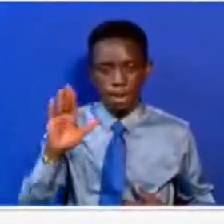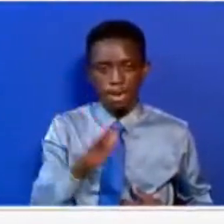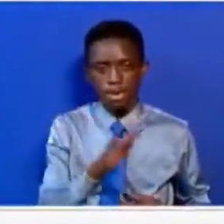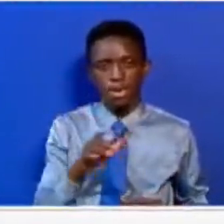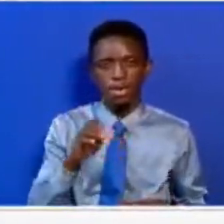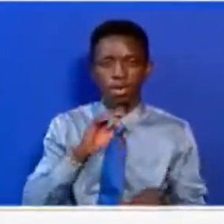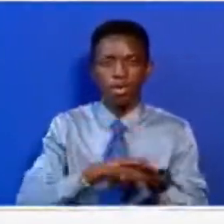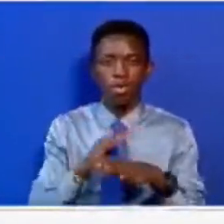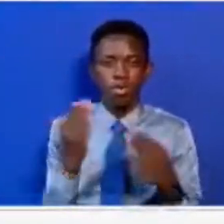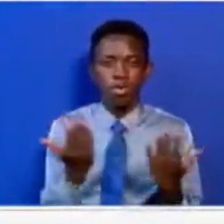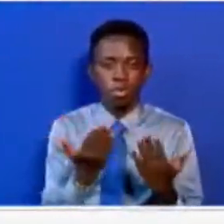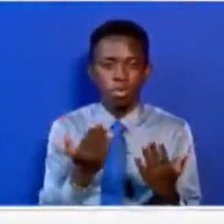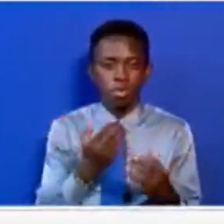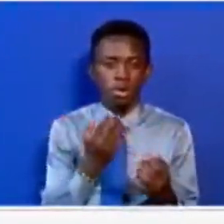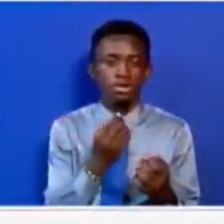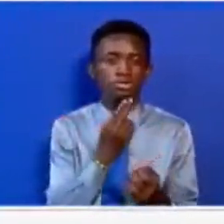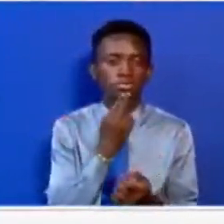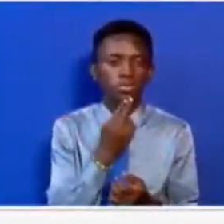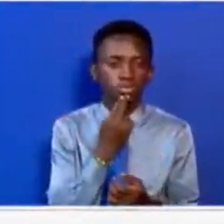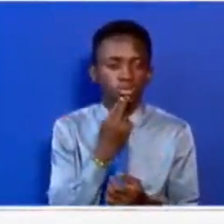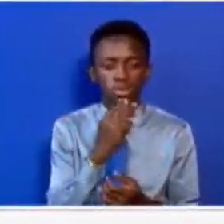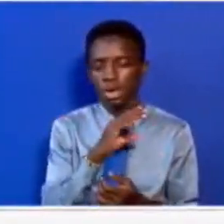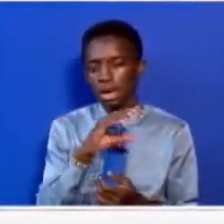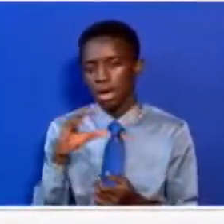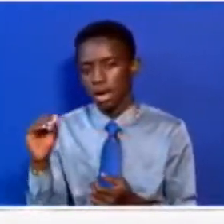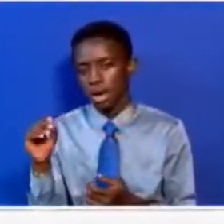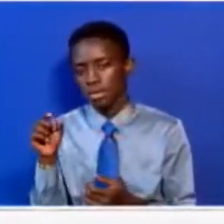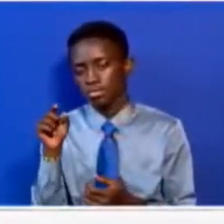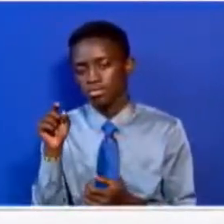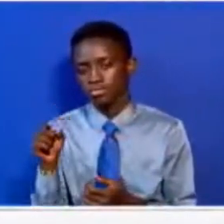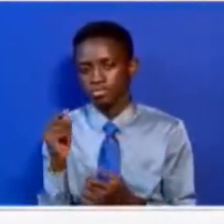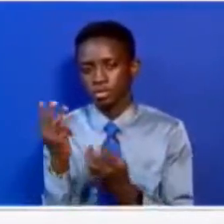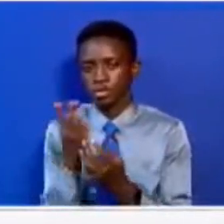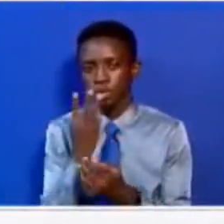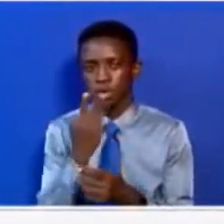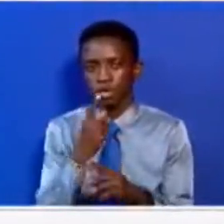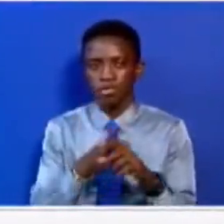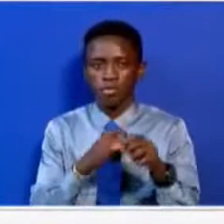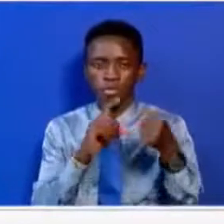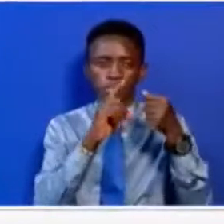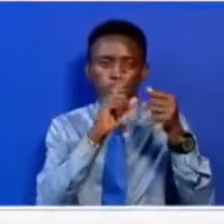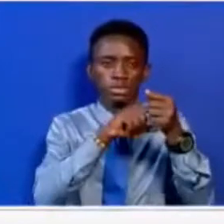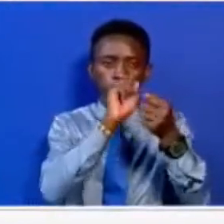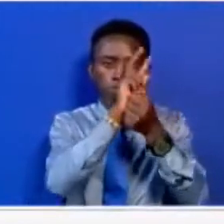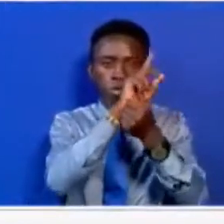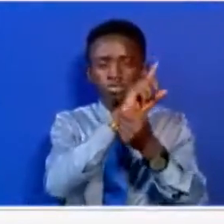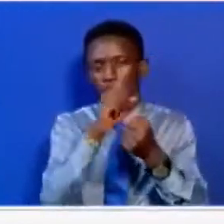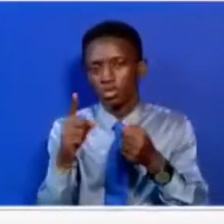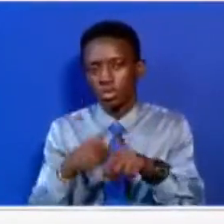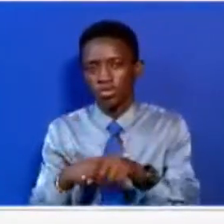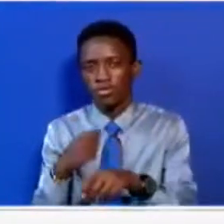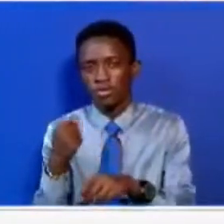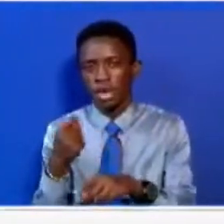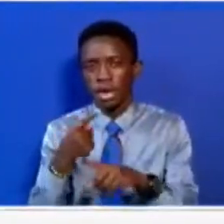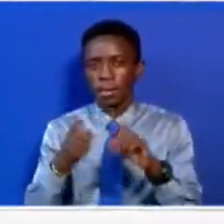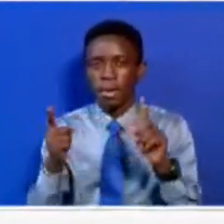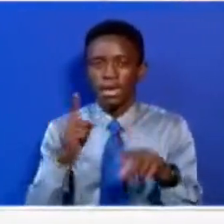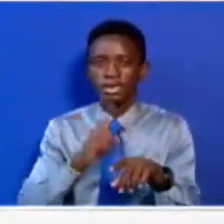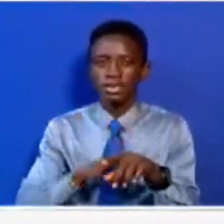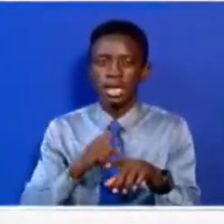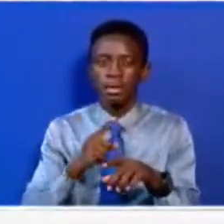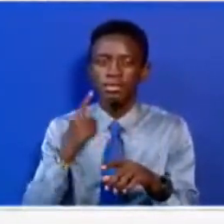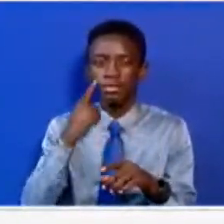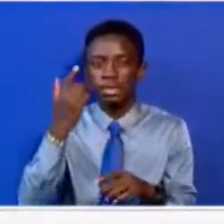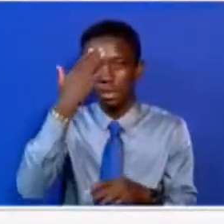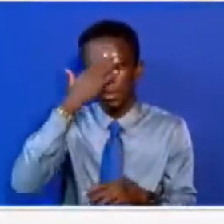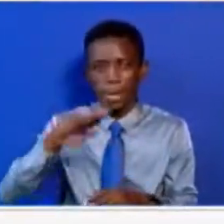na Jumatano kati ya saa 9 asubuhi na saa 5 jioni, ila mipango ikaenda kinyume siku ya Jumatatu baada ya mwili kuwasili majengo